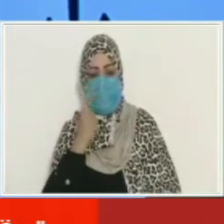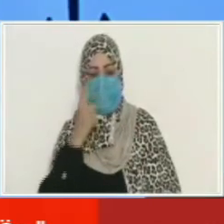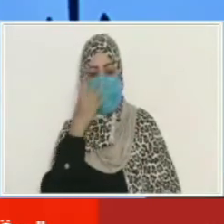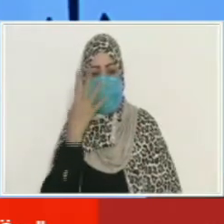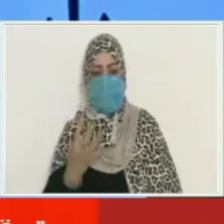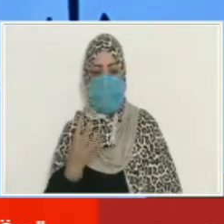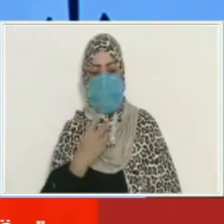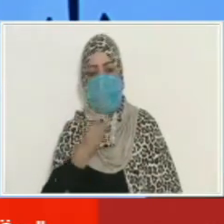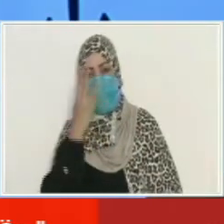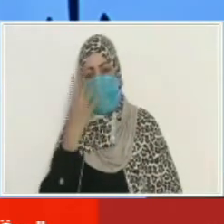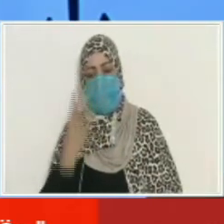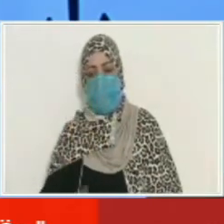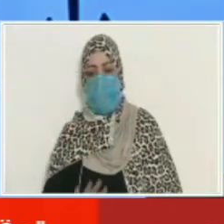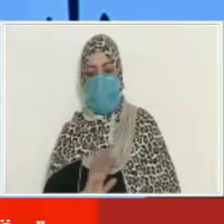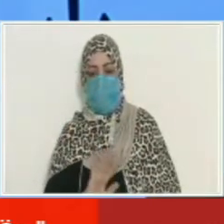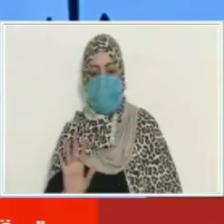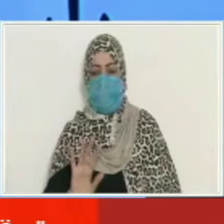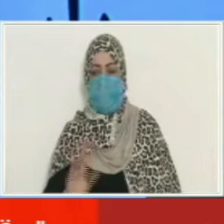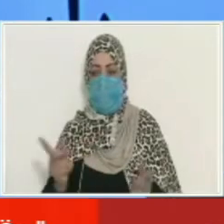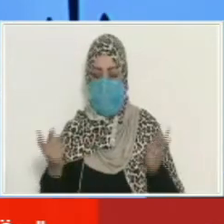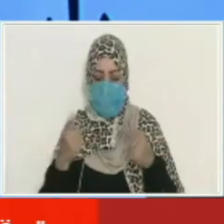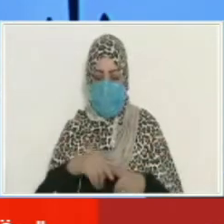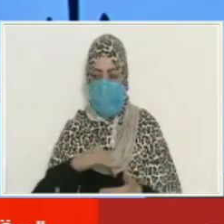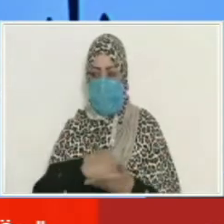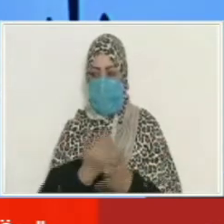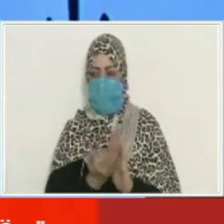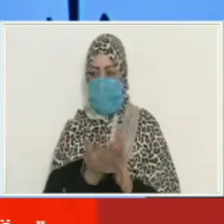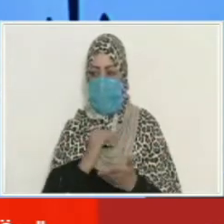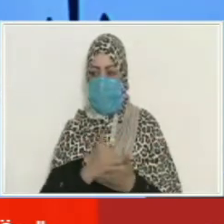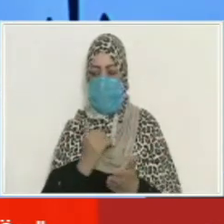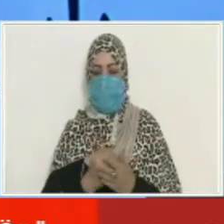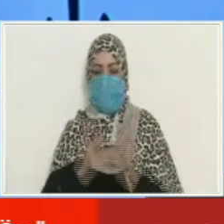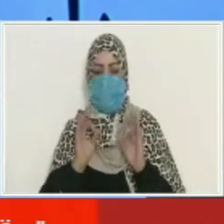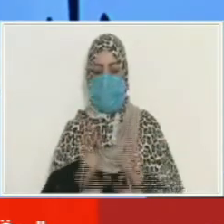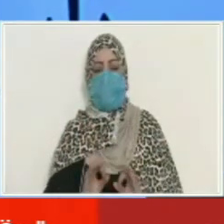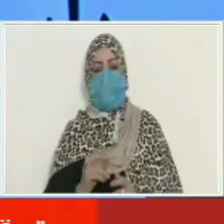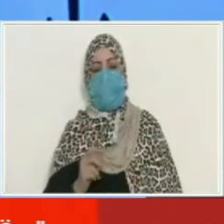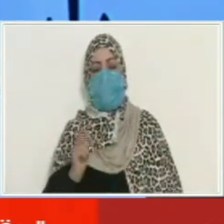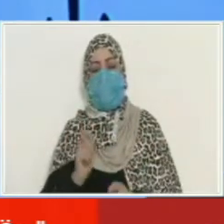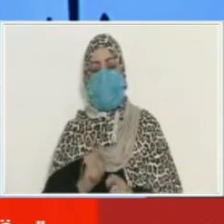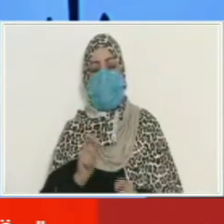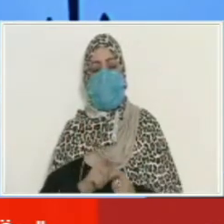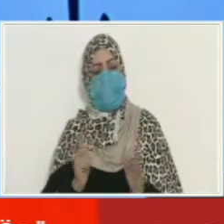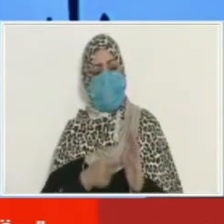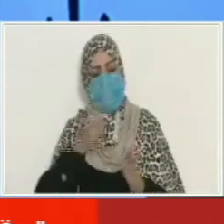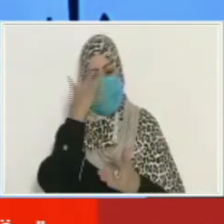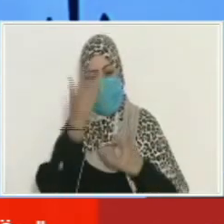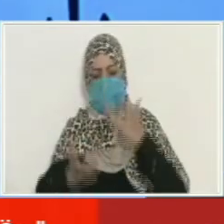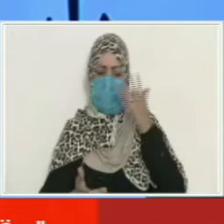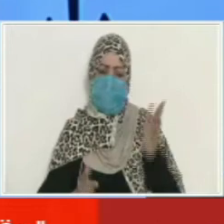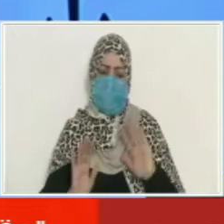لهم أيضا ابناء الأخ قالوا عندنا مستندات وكتب لهم، والله أعلم هل هي هبة هل هي بيع وشراء